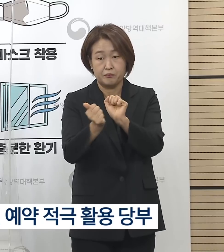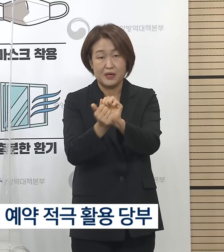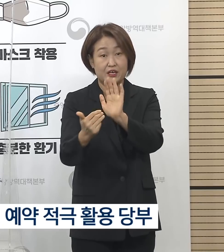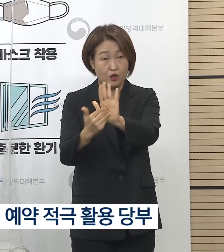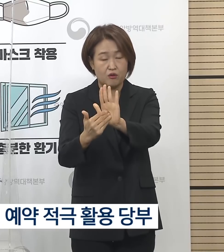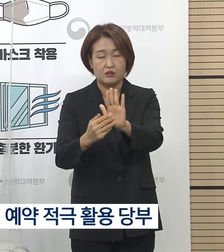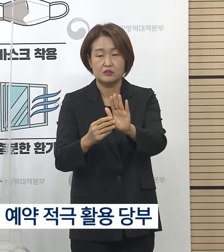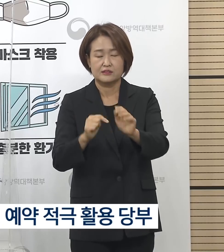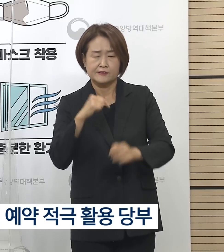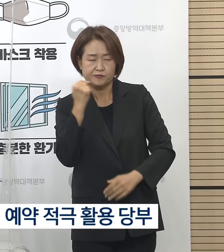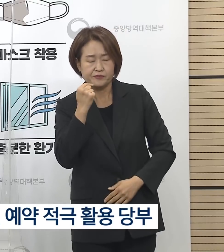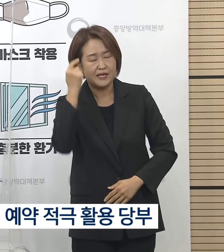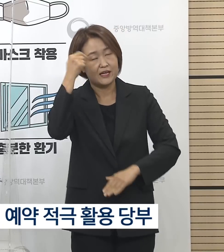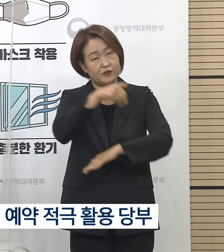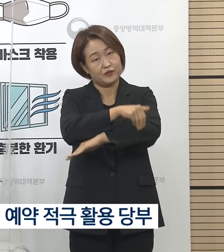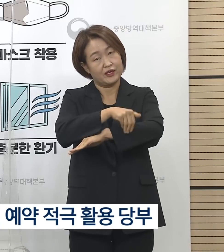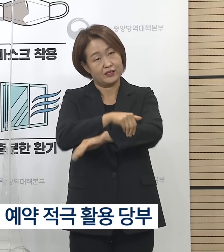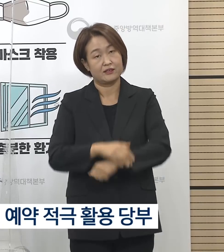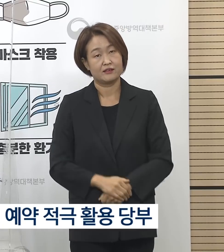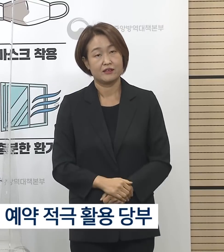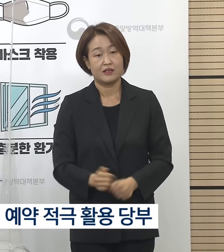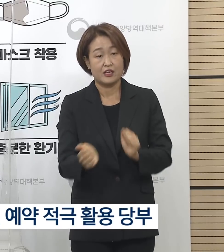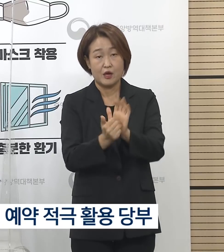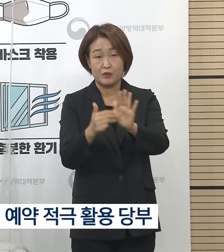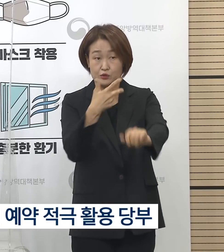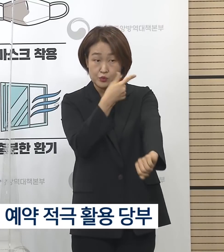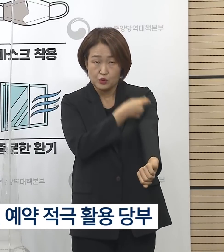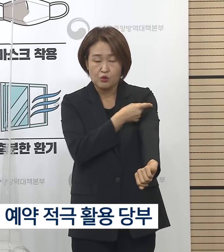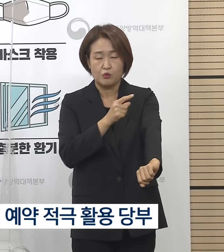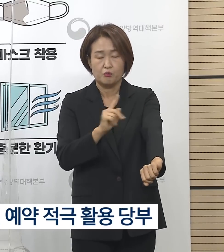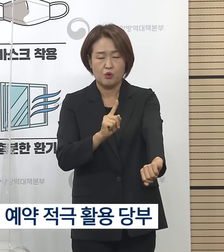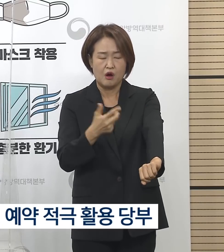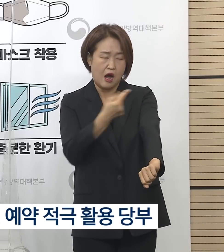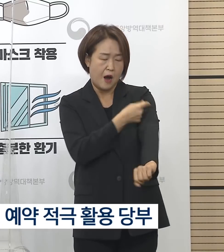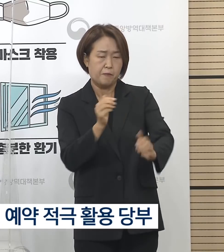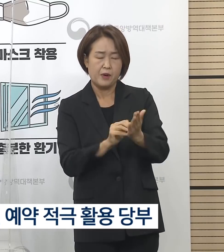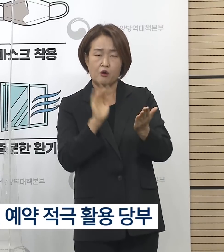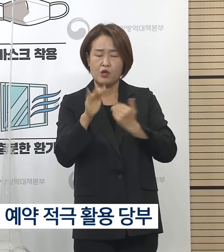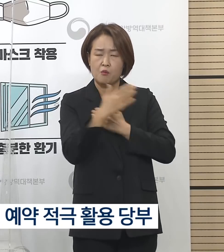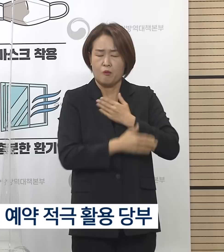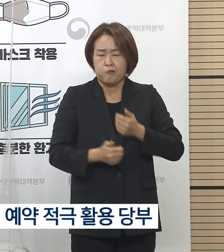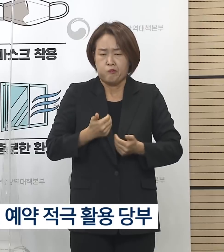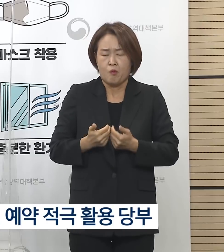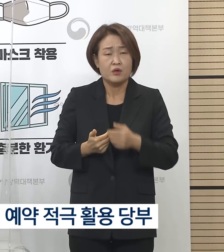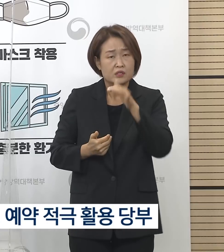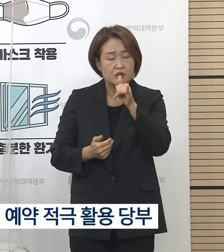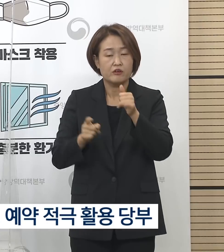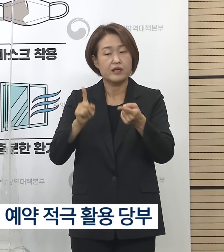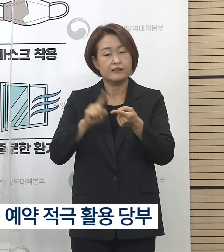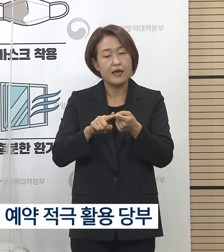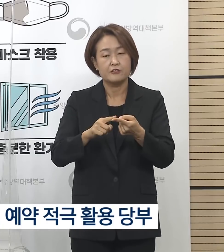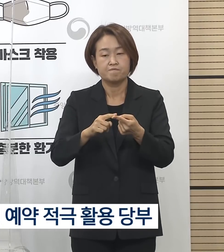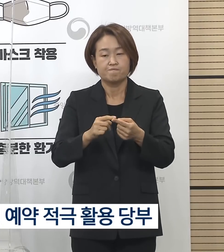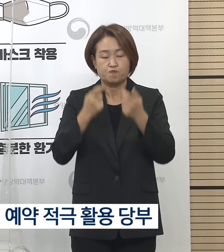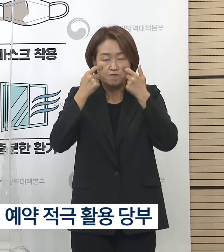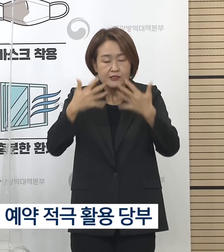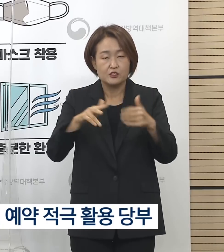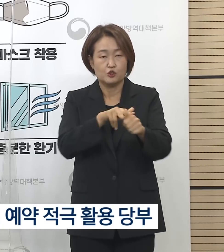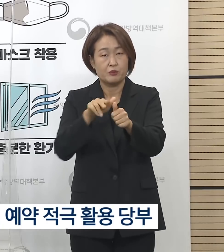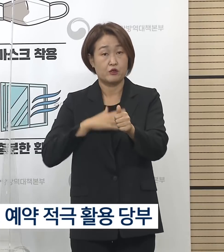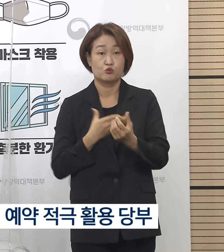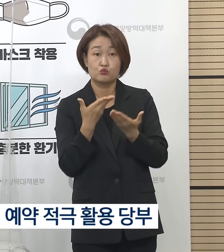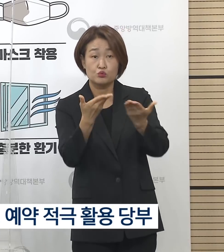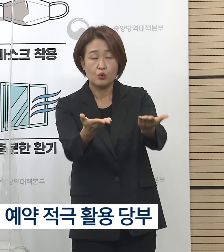하겠습니다. 예방접종의 경우에는 예방접종 이상 반응에 대한 정확한 정보를 제공해드리고 또 중증화